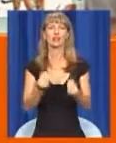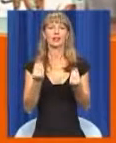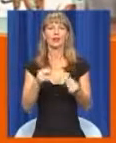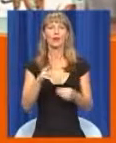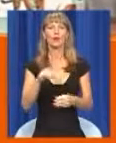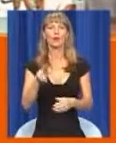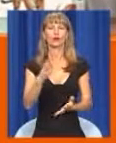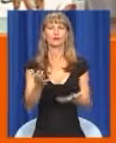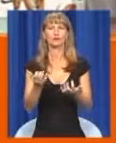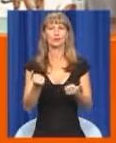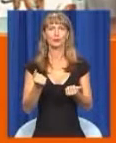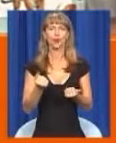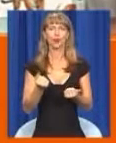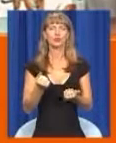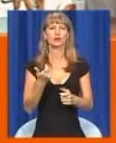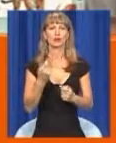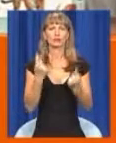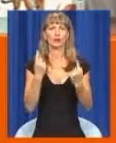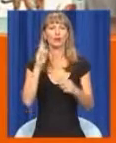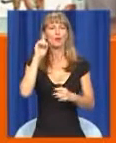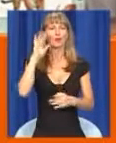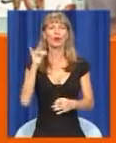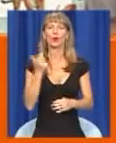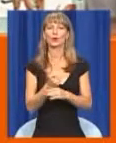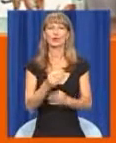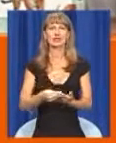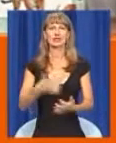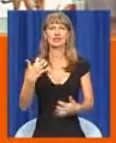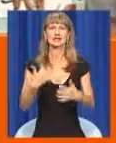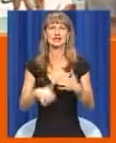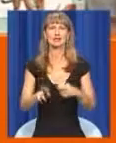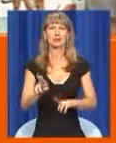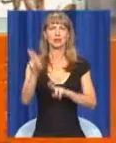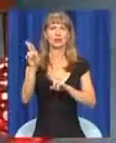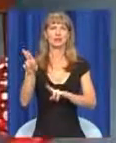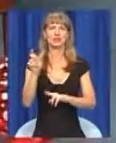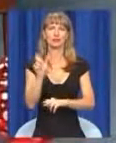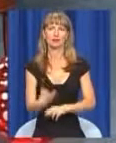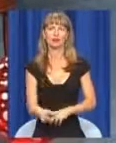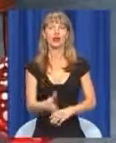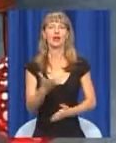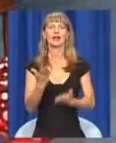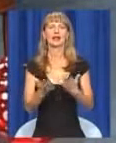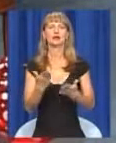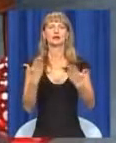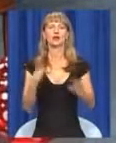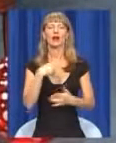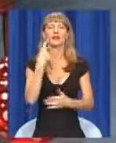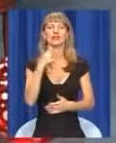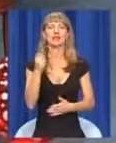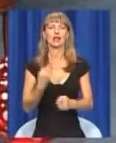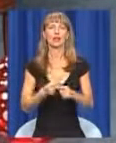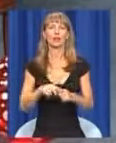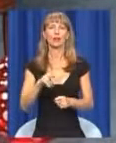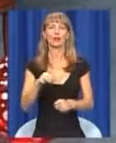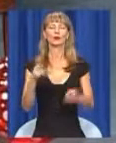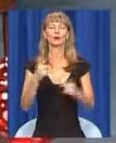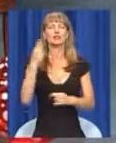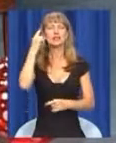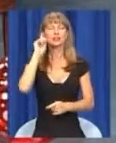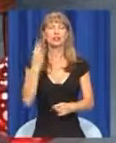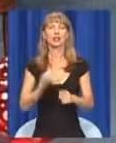порода отримала велику популярність і дуже цінується серед мисливців. І більше того, якщо казати за цю породу, то от варто знати, що